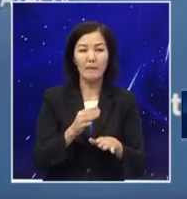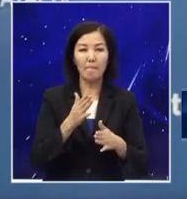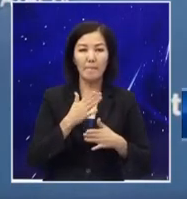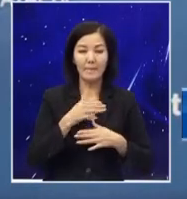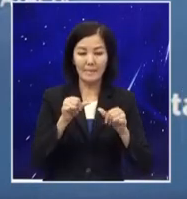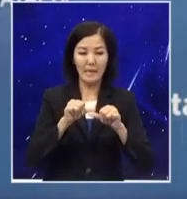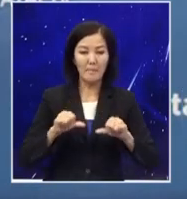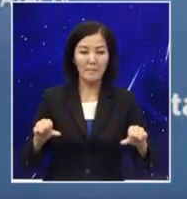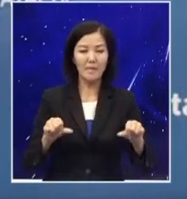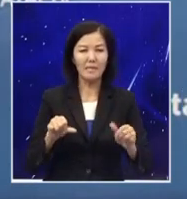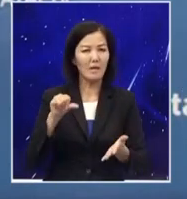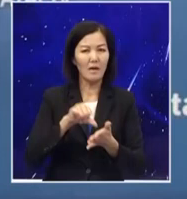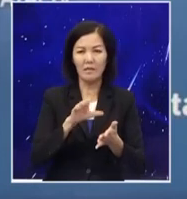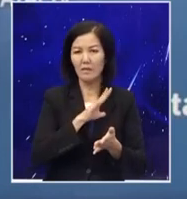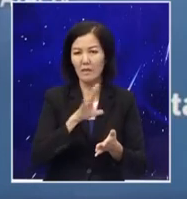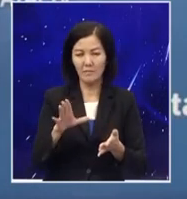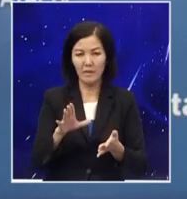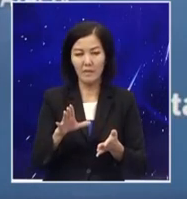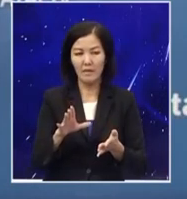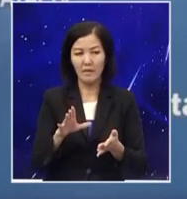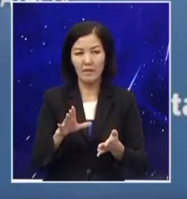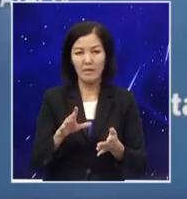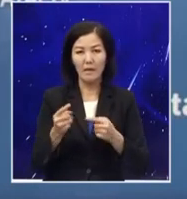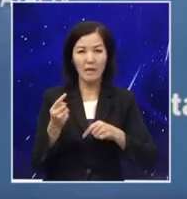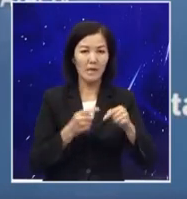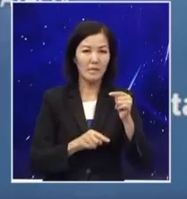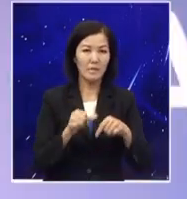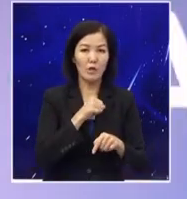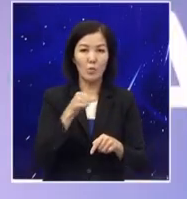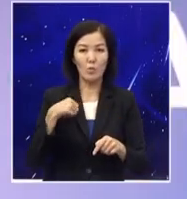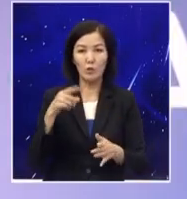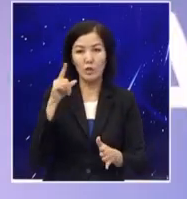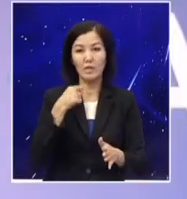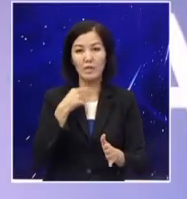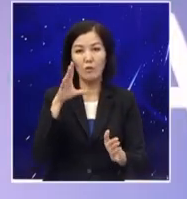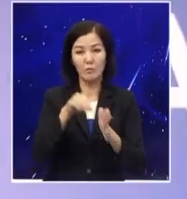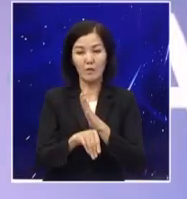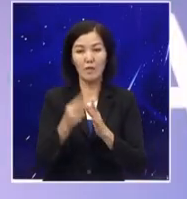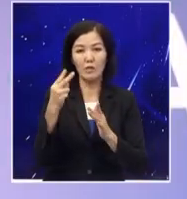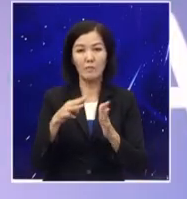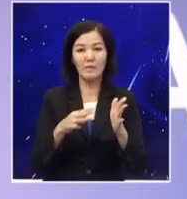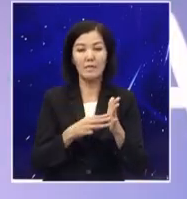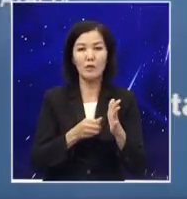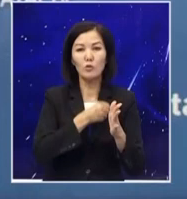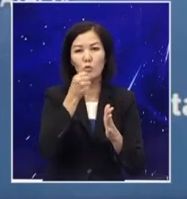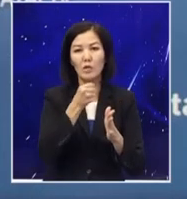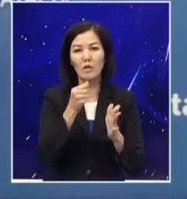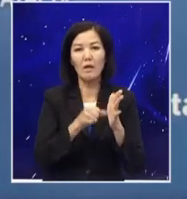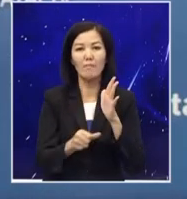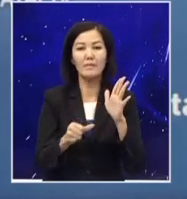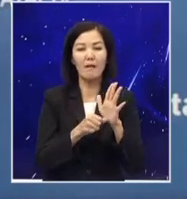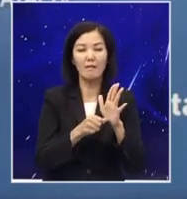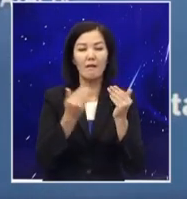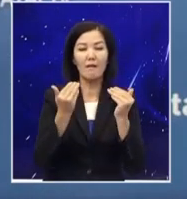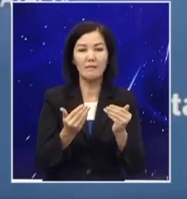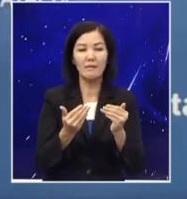комиссия оған қатынаспайды. Сол кәсіпкерлер өздері дауыс береді. Жасы 28-де, үлкені 66-та, сол 35-тері